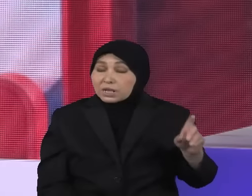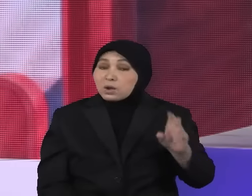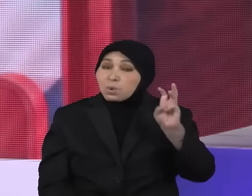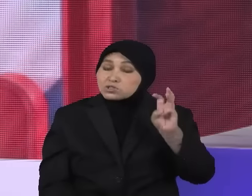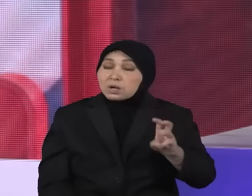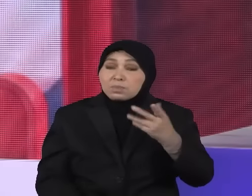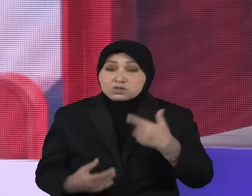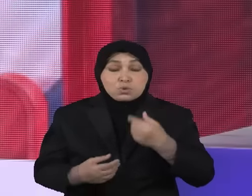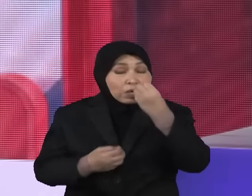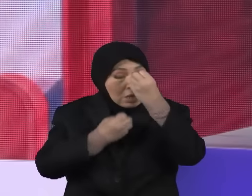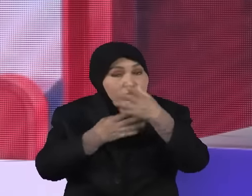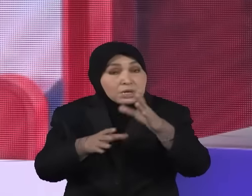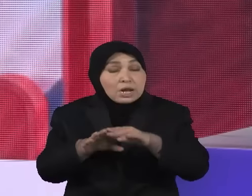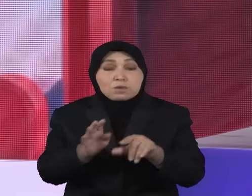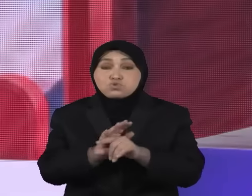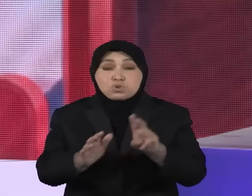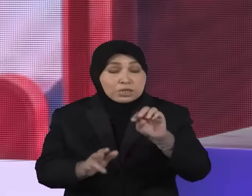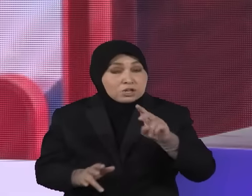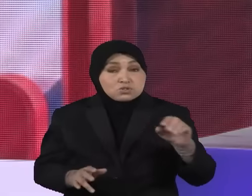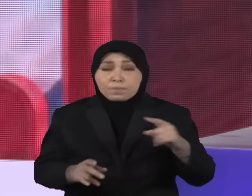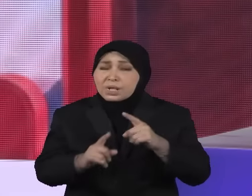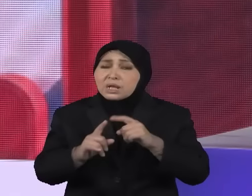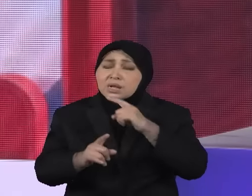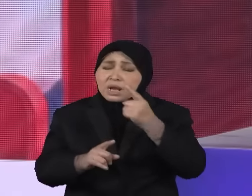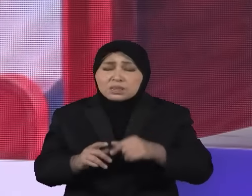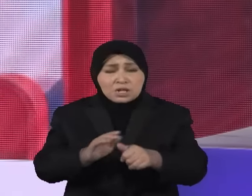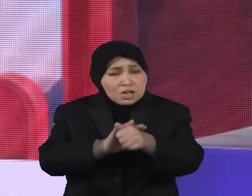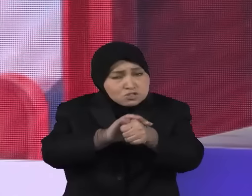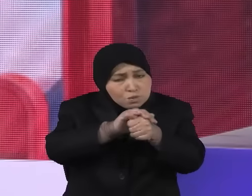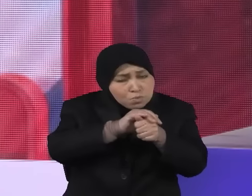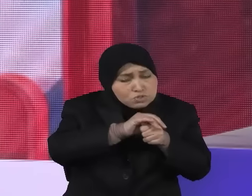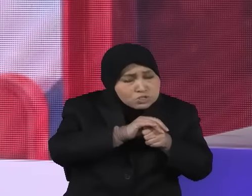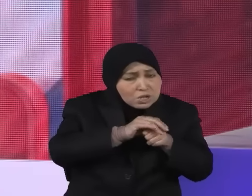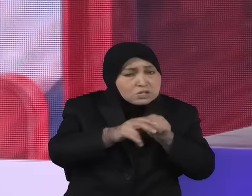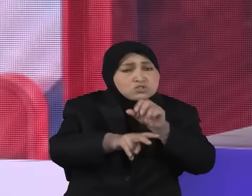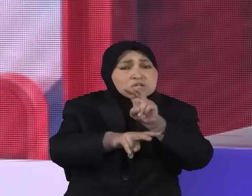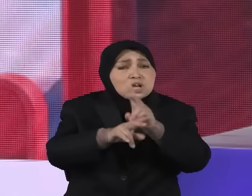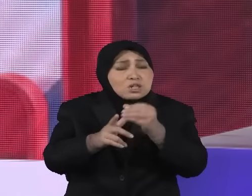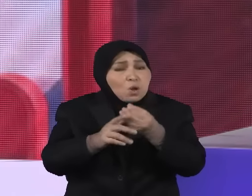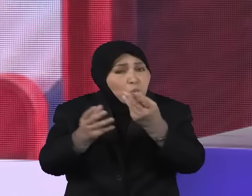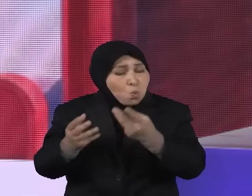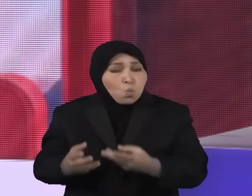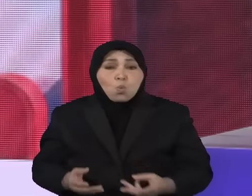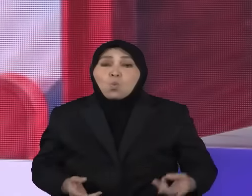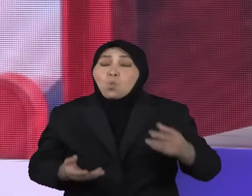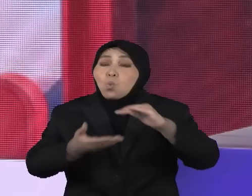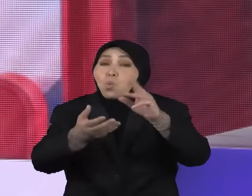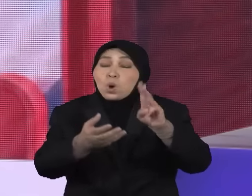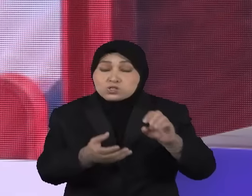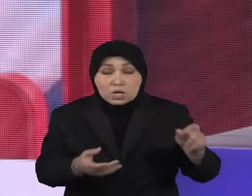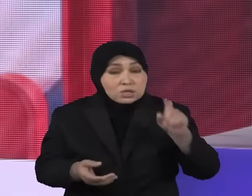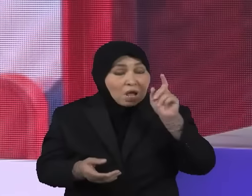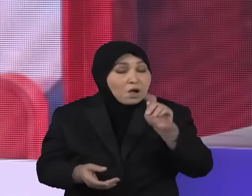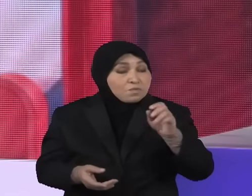telah dinyatakan dalam surah An-Nisa. Jadi bila dia kata dia sembunyikan kesaksian ataupun wasiat itu, apa jadi? Tahfiz yang